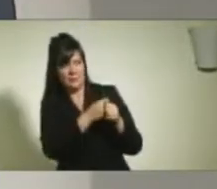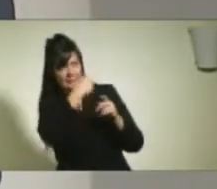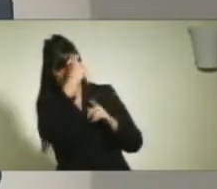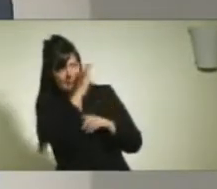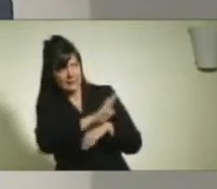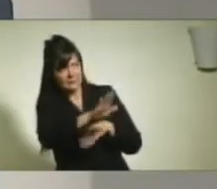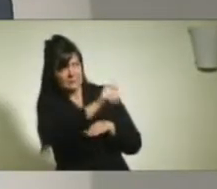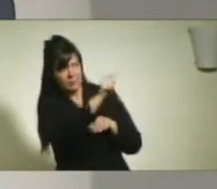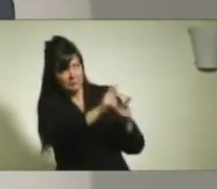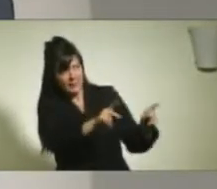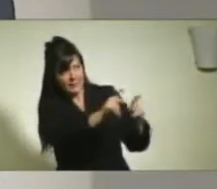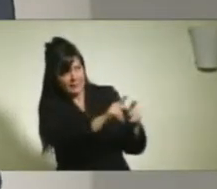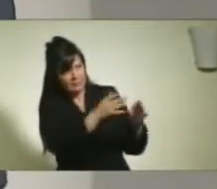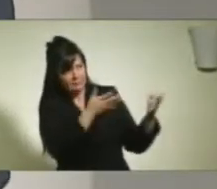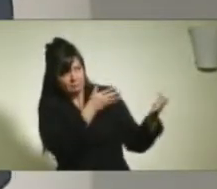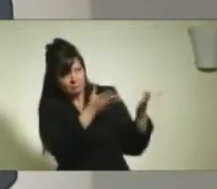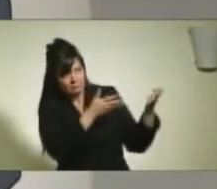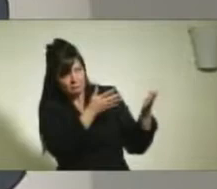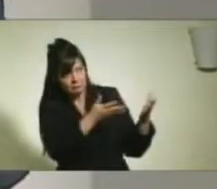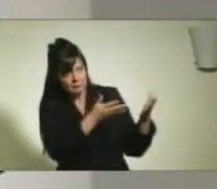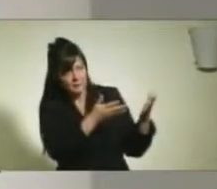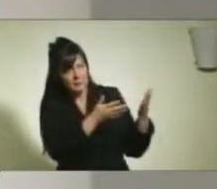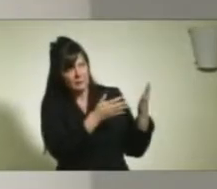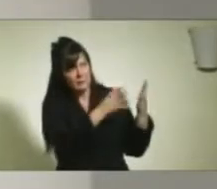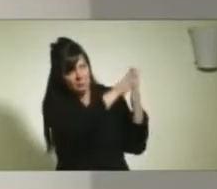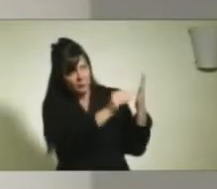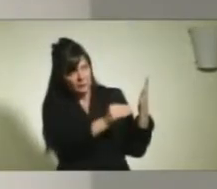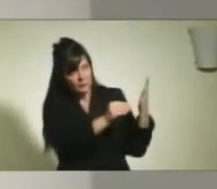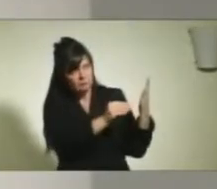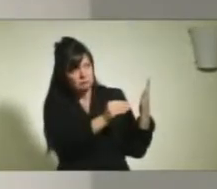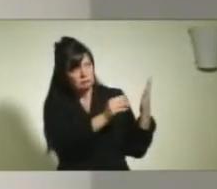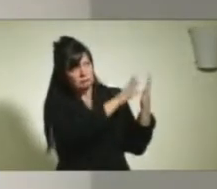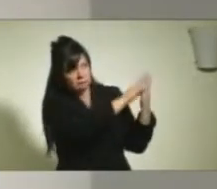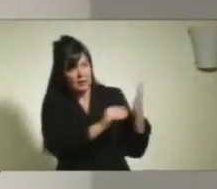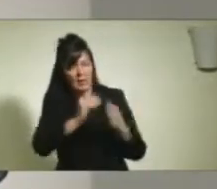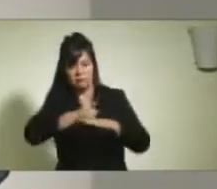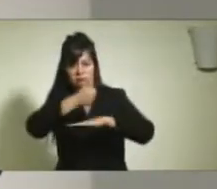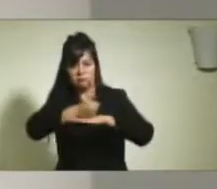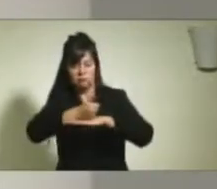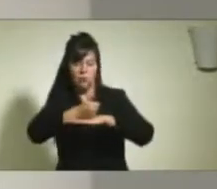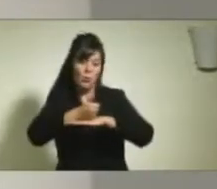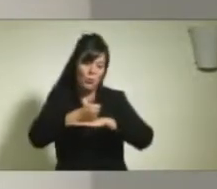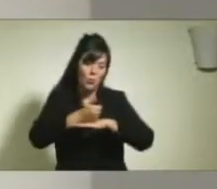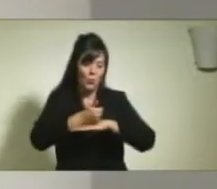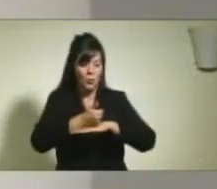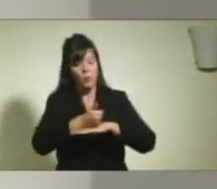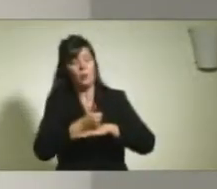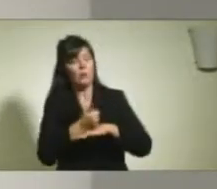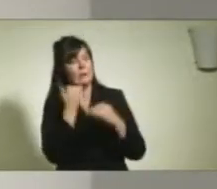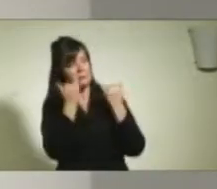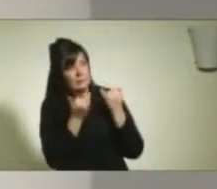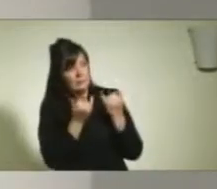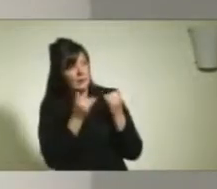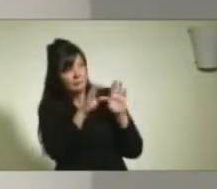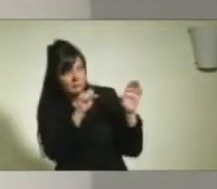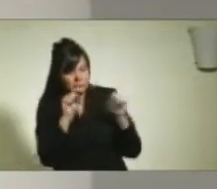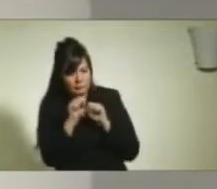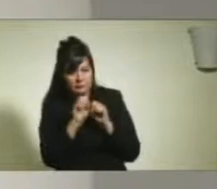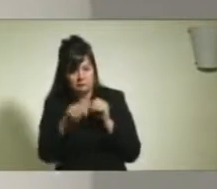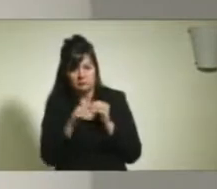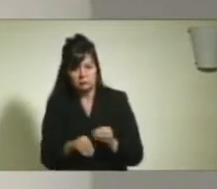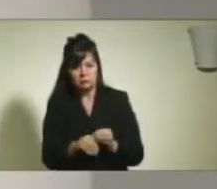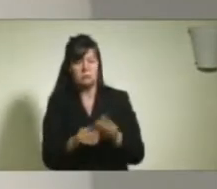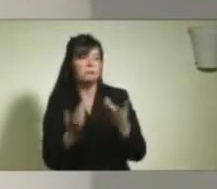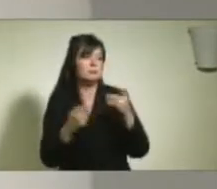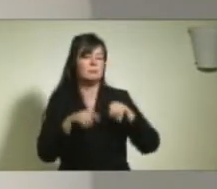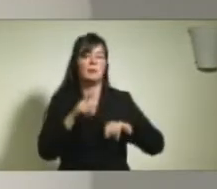voyant qu'est-ce qui s'est passé partout dans le monde, est-ce qu'on peut développer, nous, un modèle qu'on va aller et